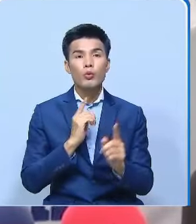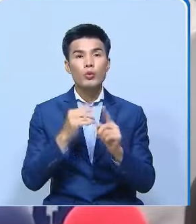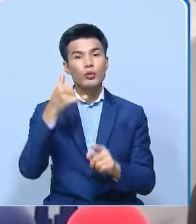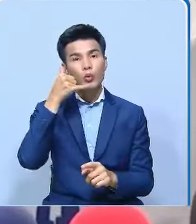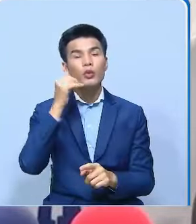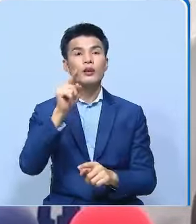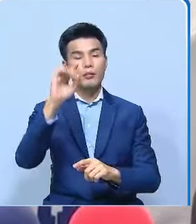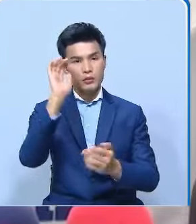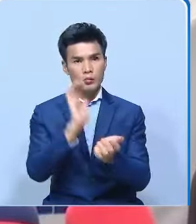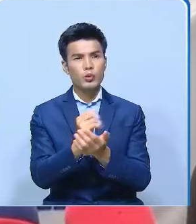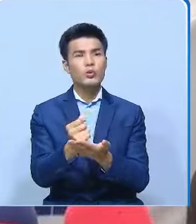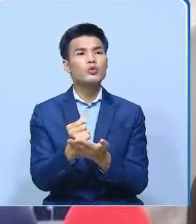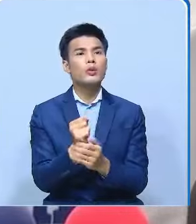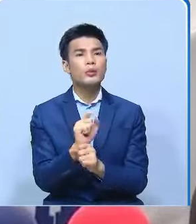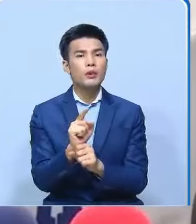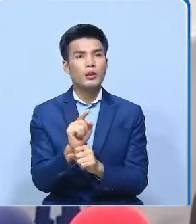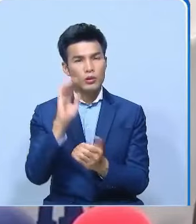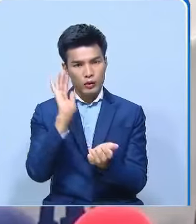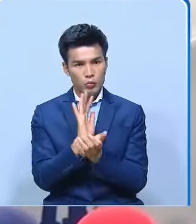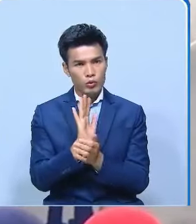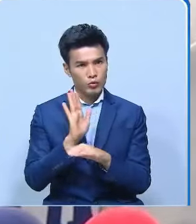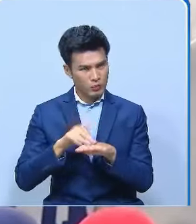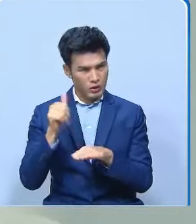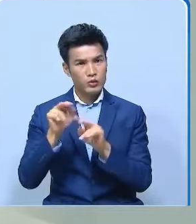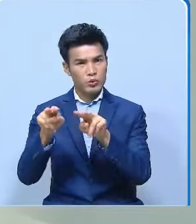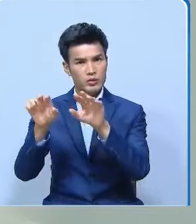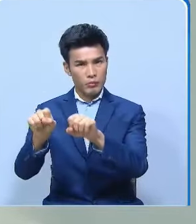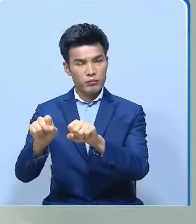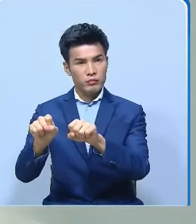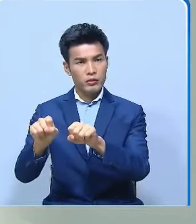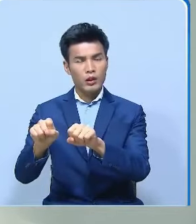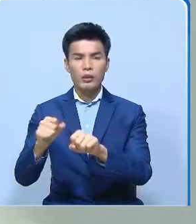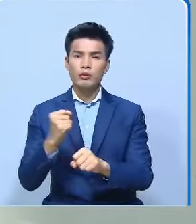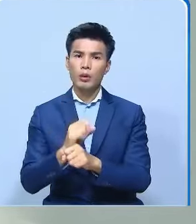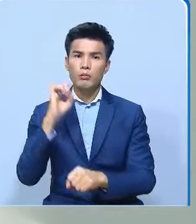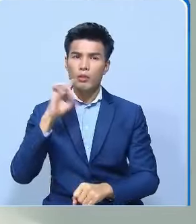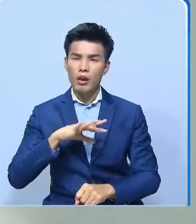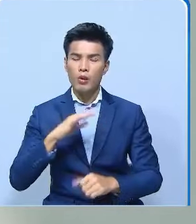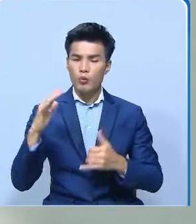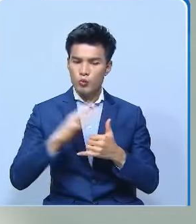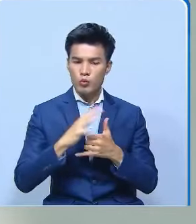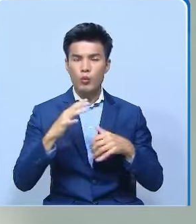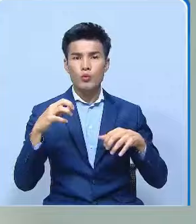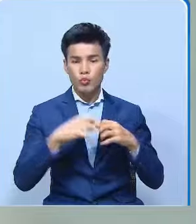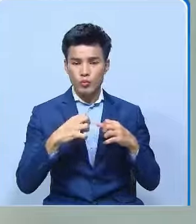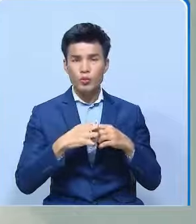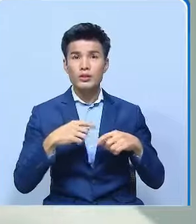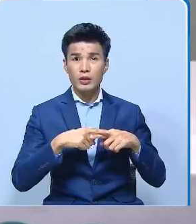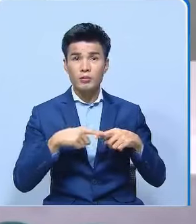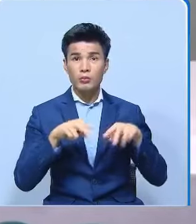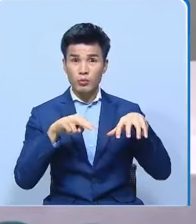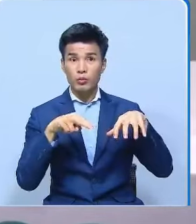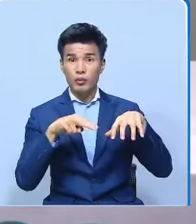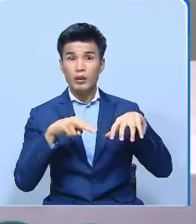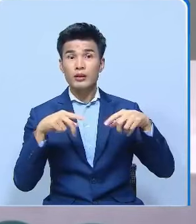านีว่าจะช่วยส่งตำรวจฝีมือดีไปช่วยจับกุมหน่อยได้ไหมเพราะ อ ันนี้มันเข้าข่ายข่มขู่คุกคามไปแล้วทำร้ายร่างกายเขาเจ็บเนี่ยให้ดูผงดูแผล